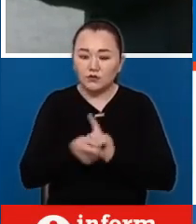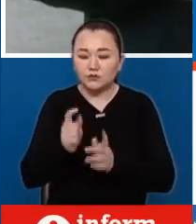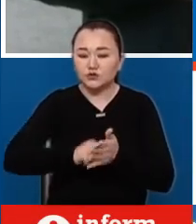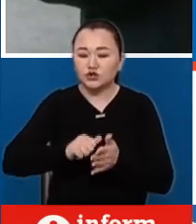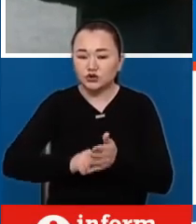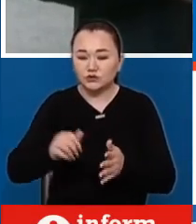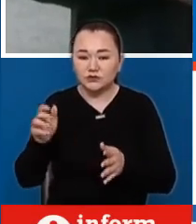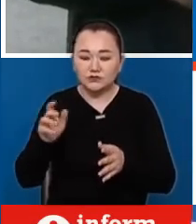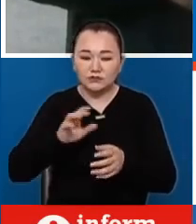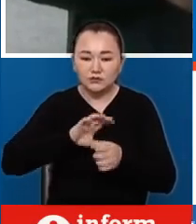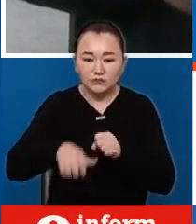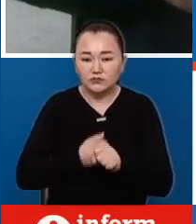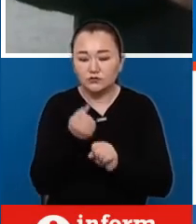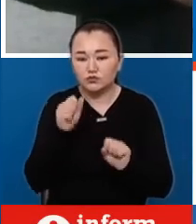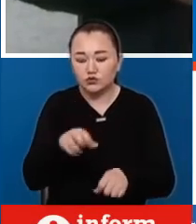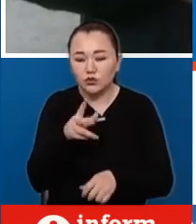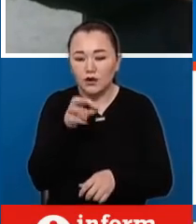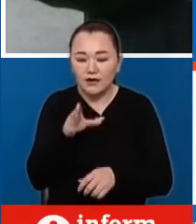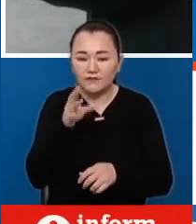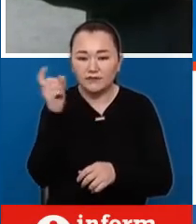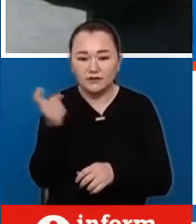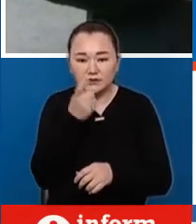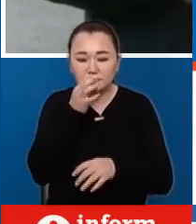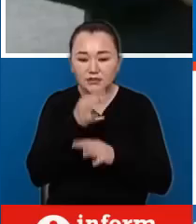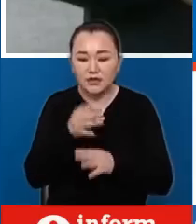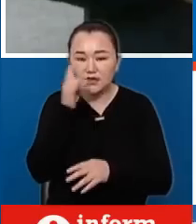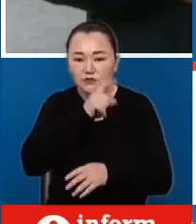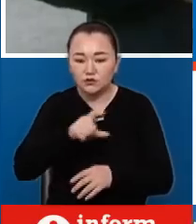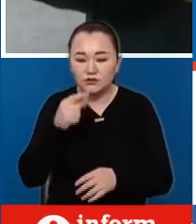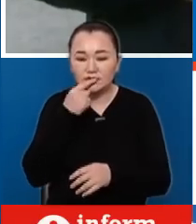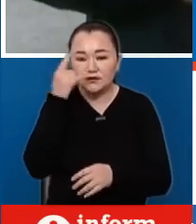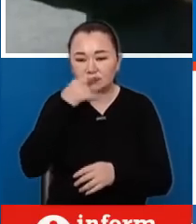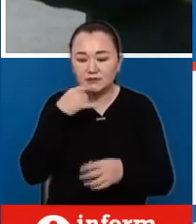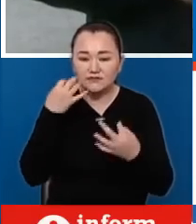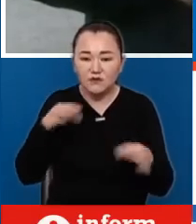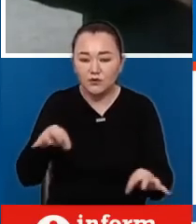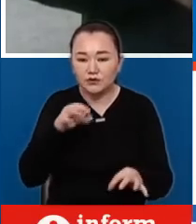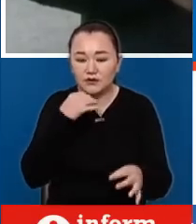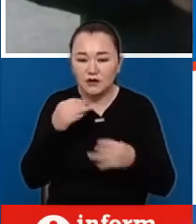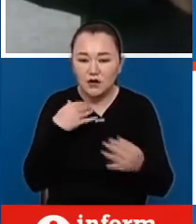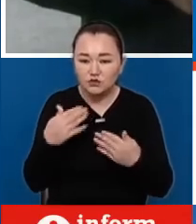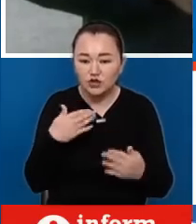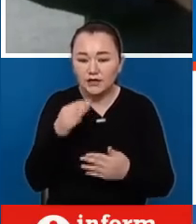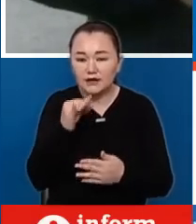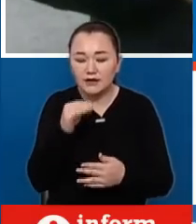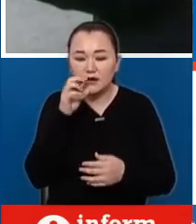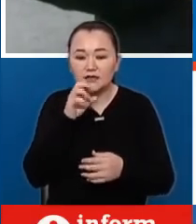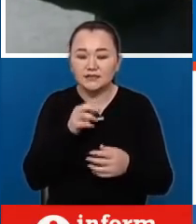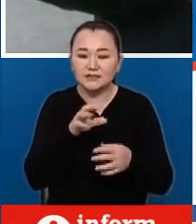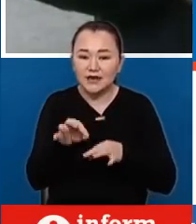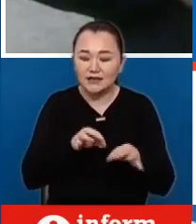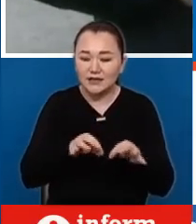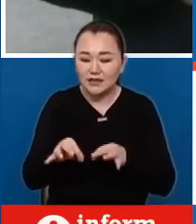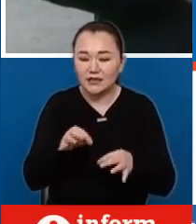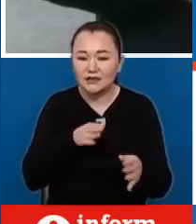бір жола жоя алады. Әрі Тоқаев мырза қазақстандықтардың мемлекеттік тілді еркін меңгеруін мемлекеттік саясаттың стратегиялық бағыты деп